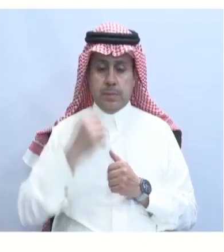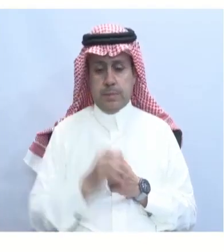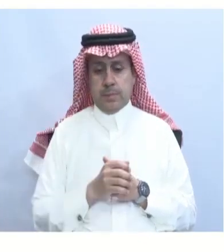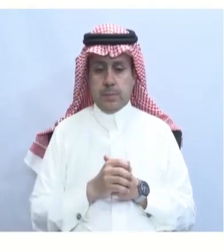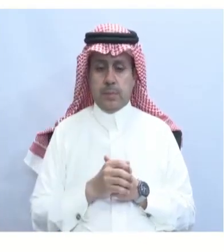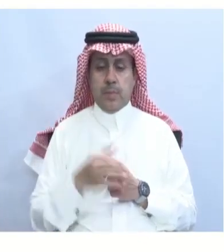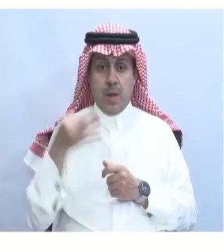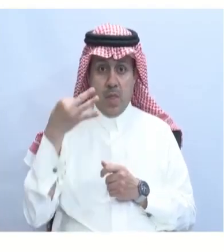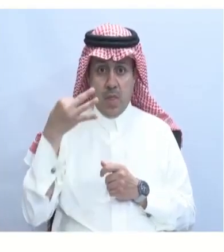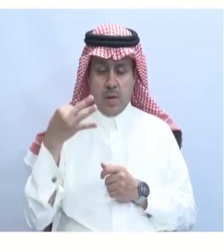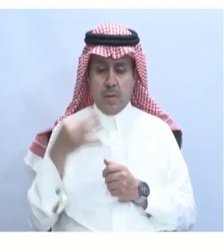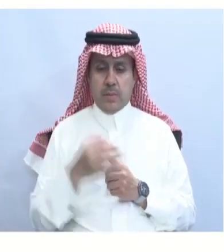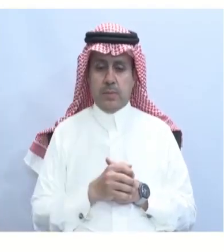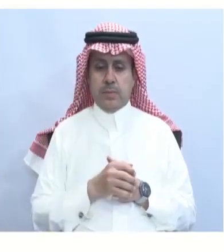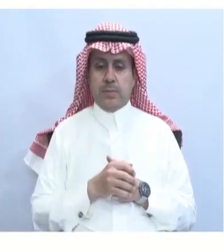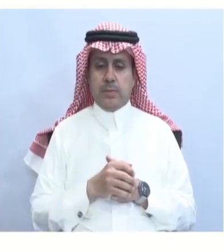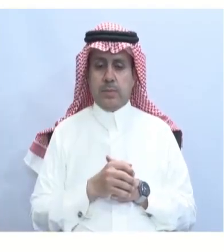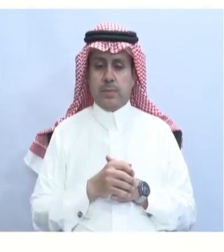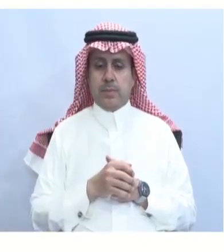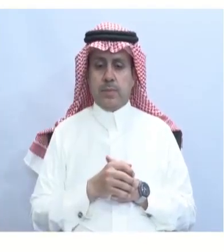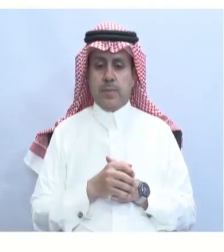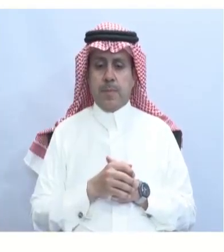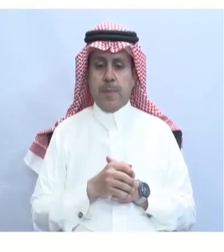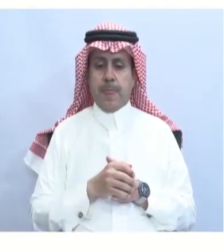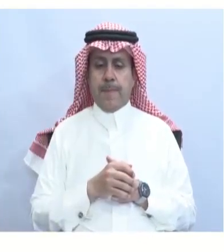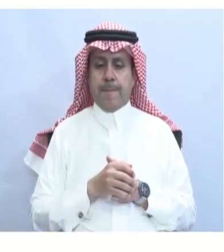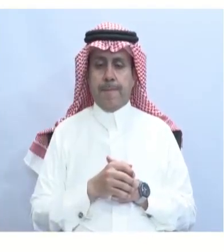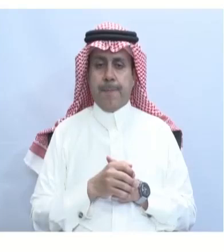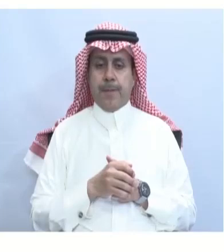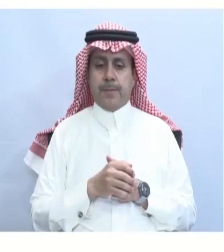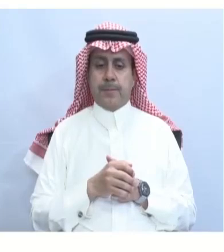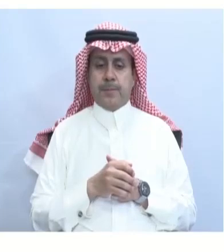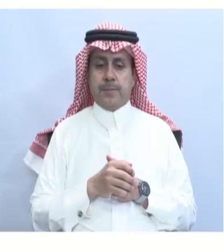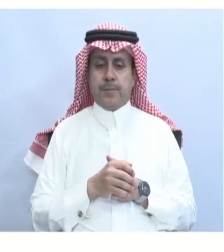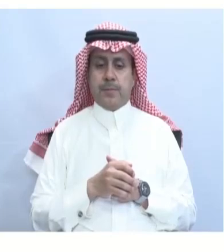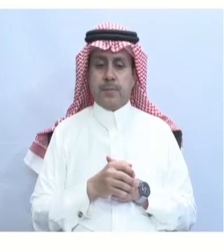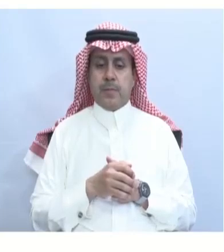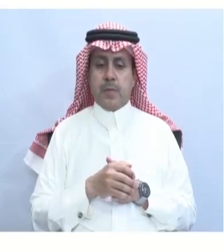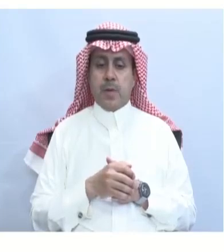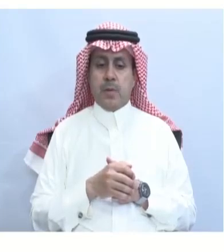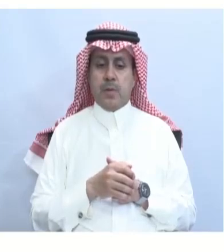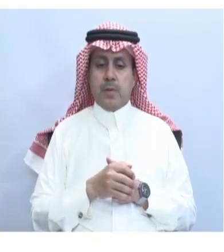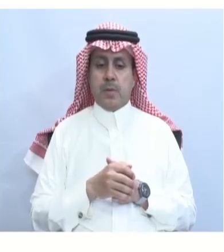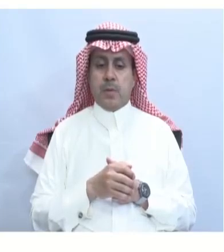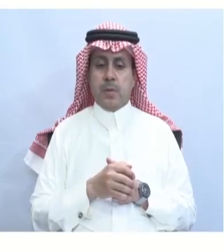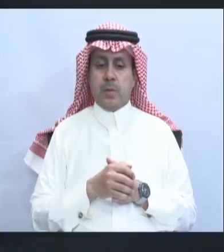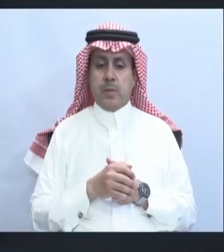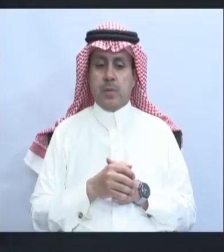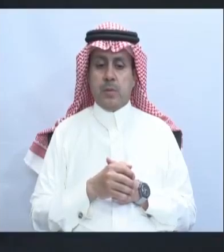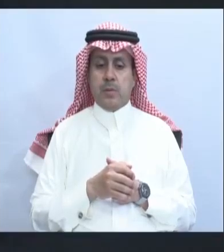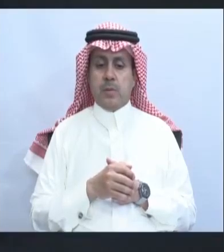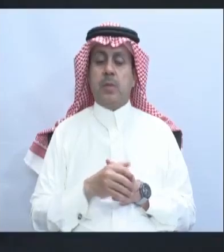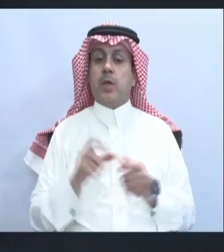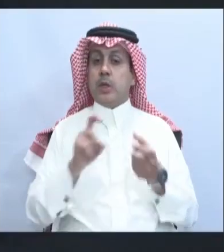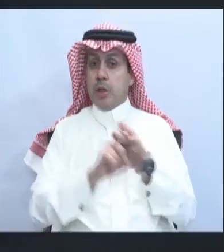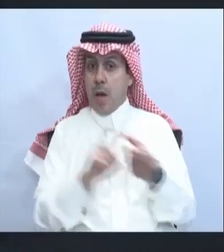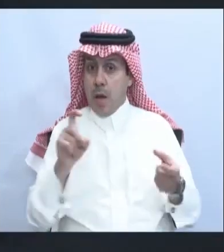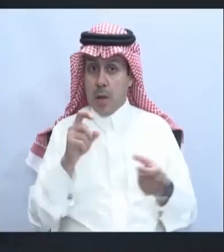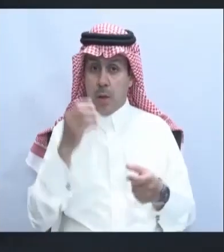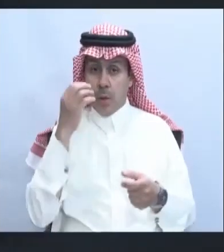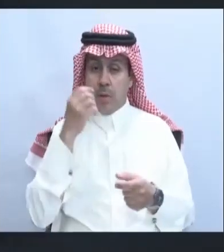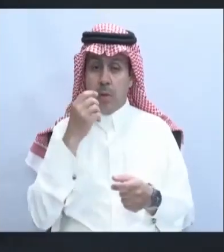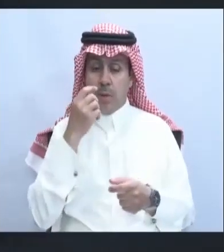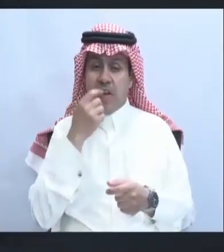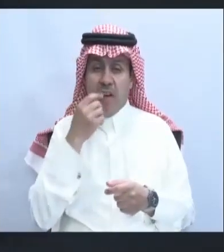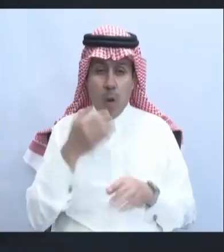ناتي الى النوع الثالث من انواع المعتده التي فارقها زوجها وهي لا تحيض